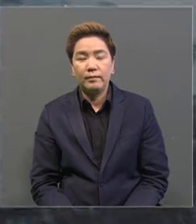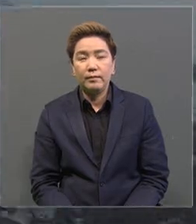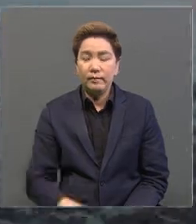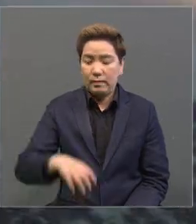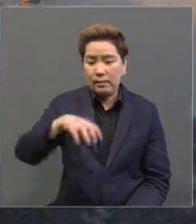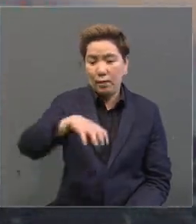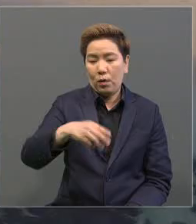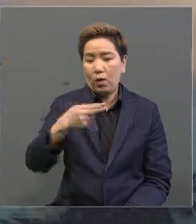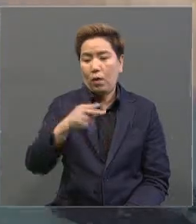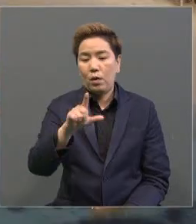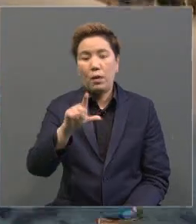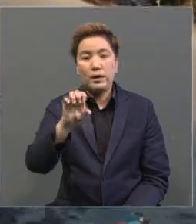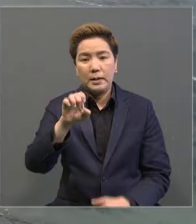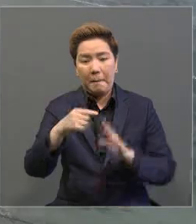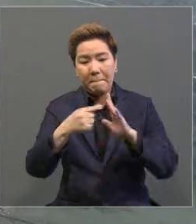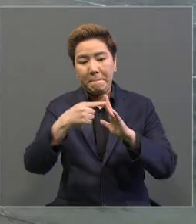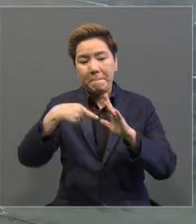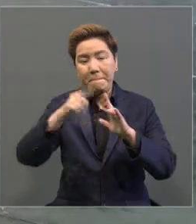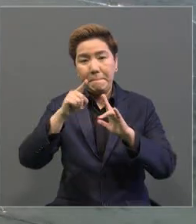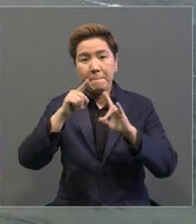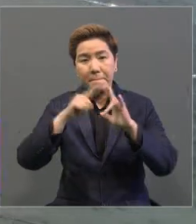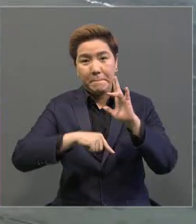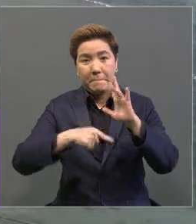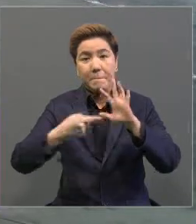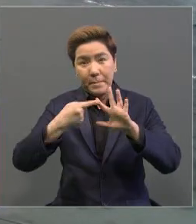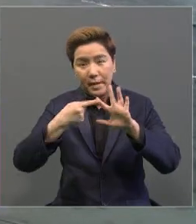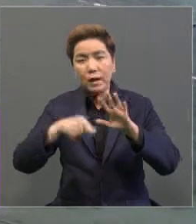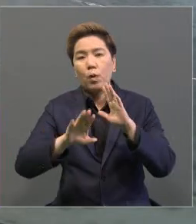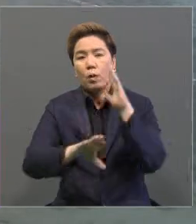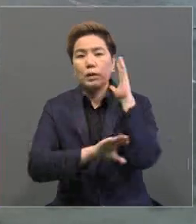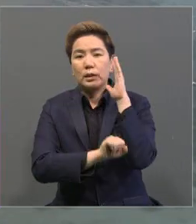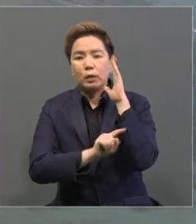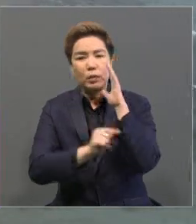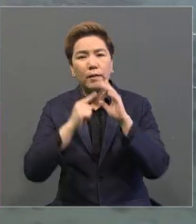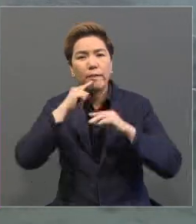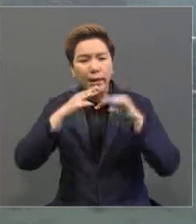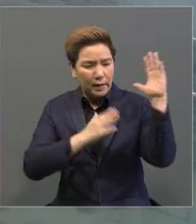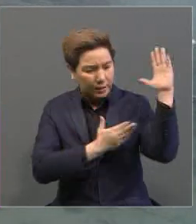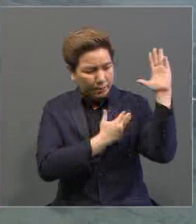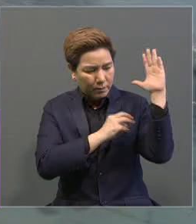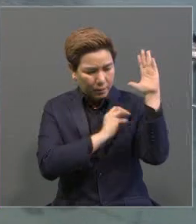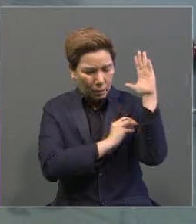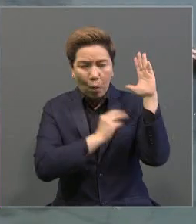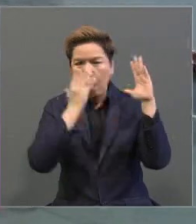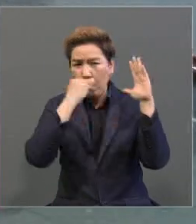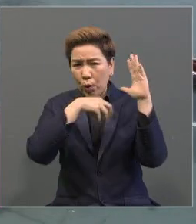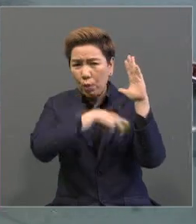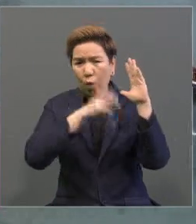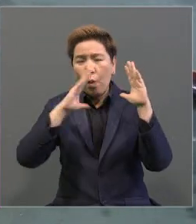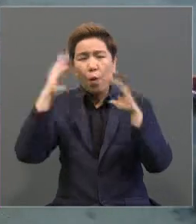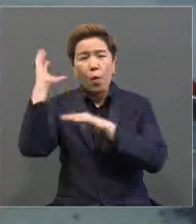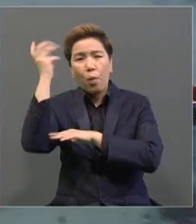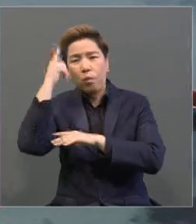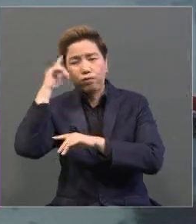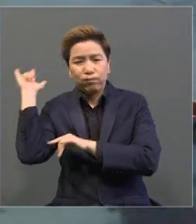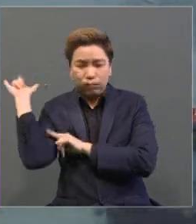กาะลิเป๊ะจังหวัดสตูลหรือมัลดีฟเมืองไทยเกาะที่สวยงามกลางทะเลอันดามันดึงดูดนักท่องเที่ยวจากทั่วโลกมาชื่นช